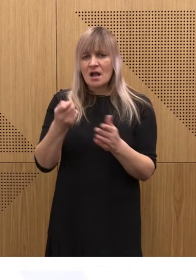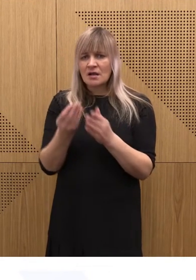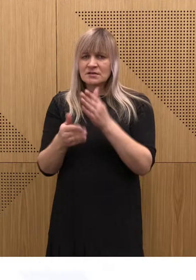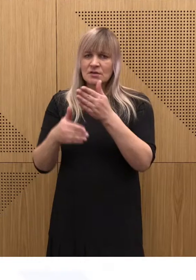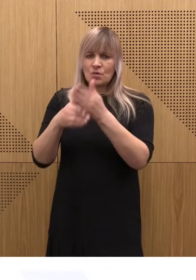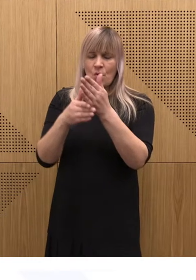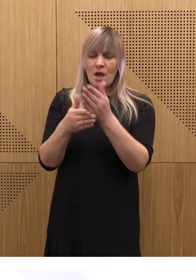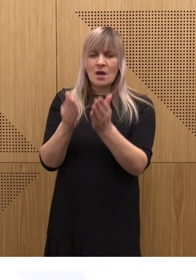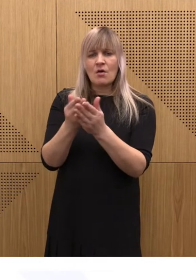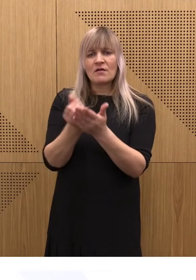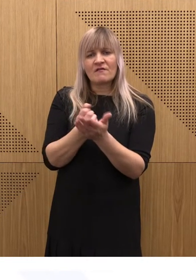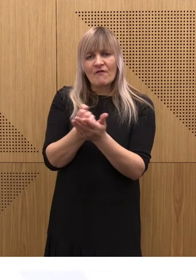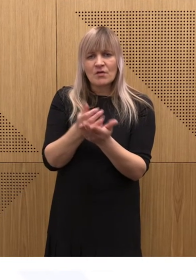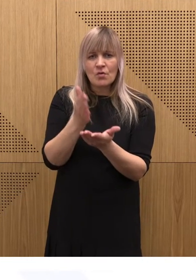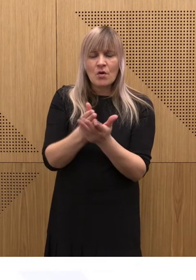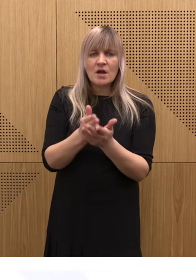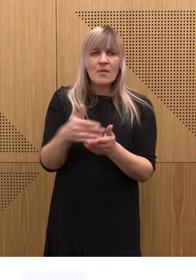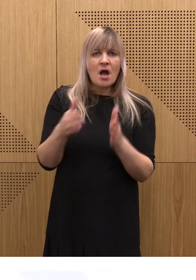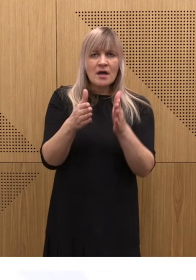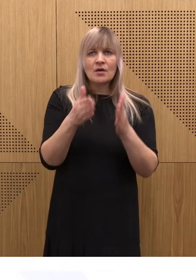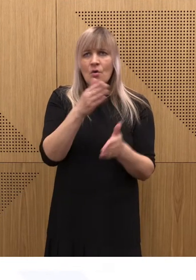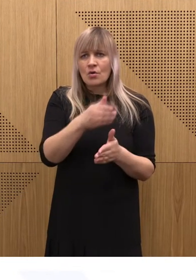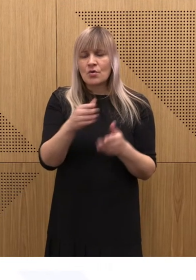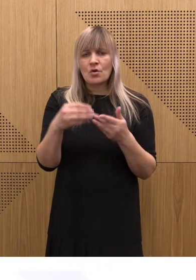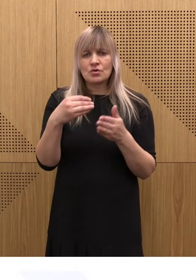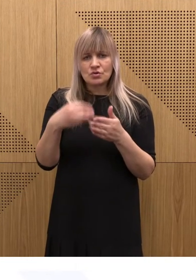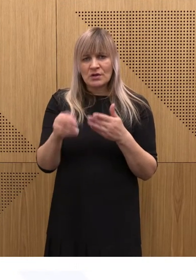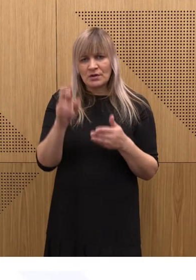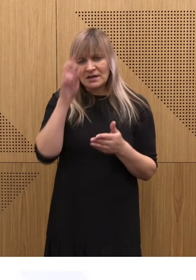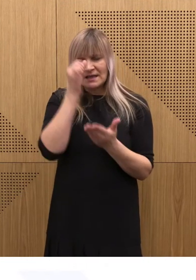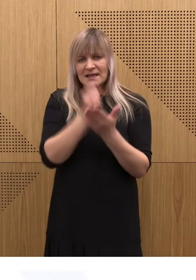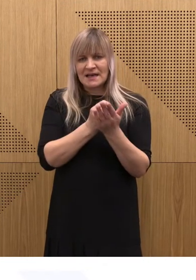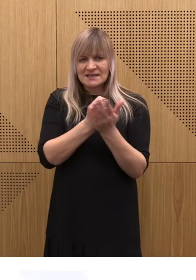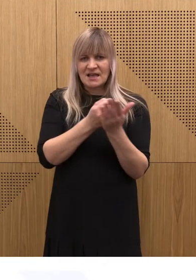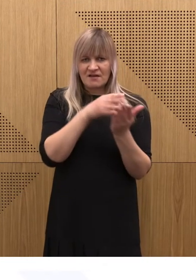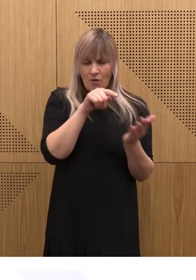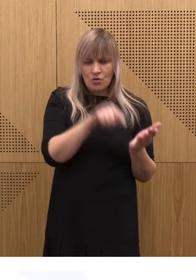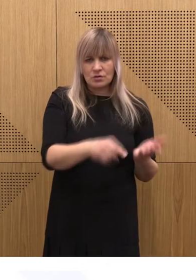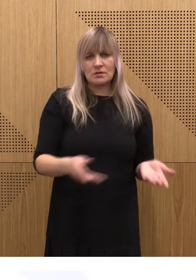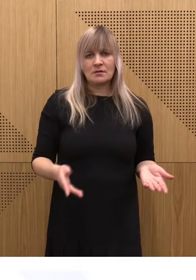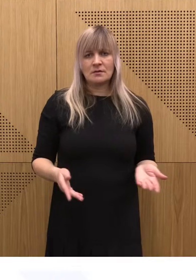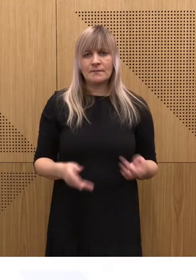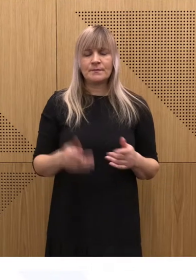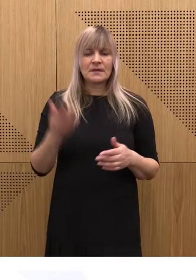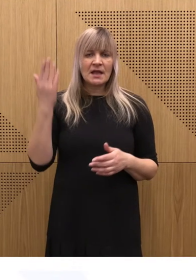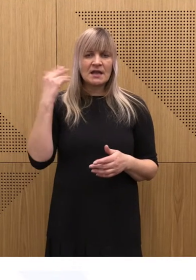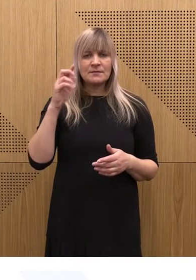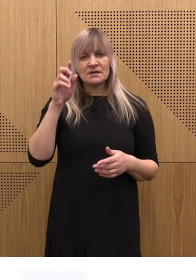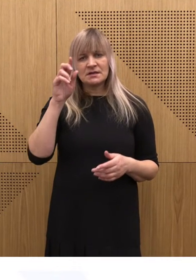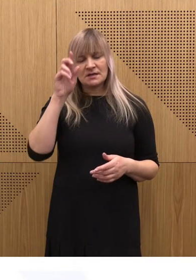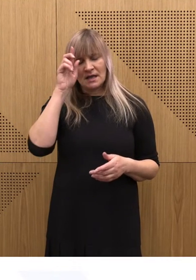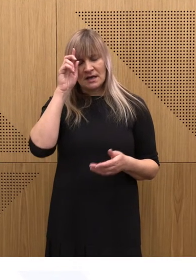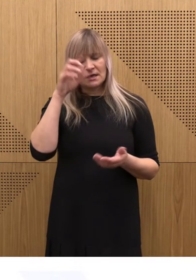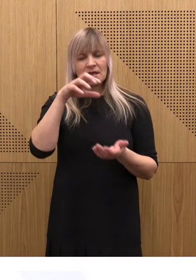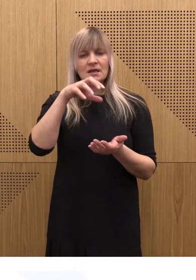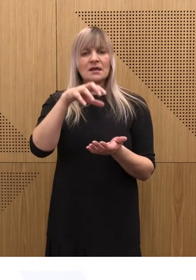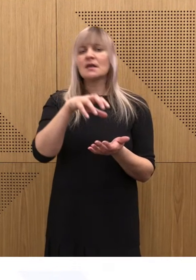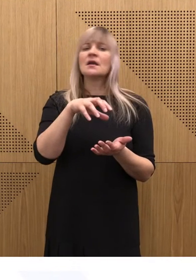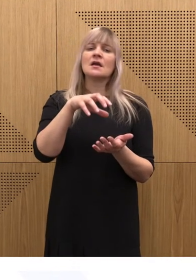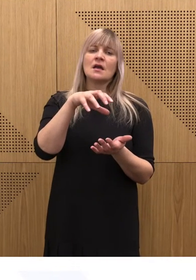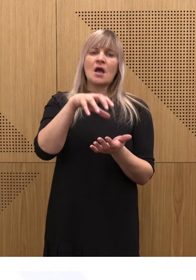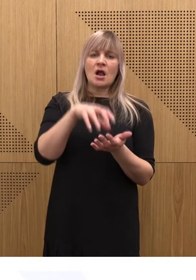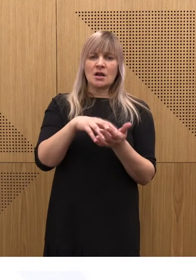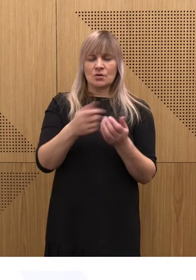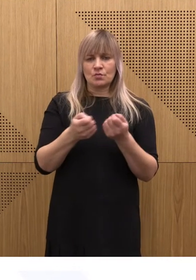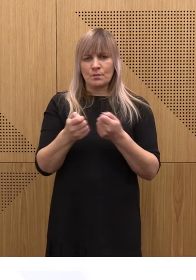ette vähemalt kõigil haiglatel, oleme soetanud riiklikusse reservi endise riigaldusministri Jakabi juurde, tänases Anneli Oti